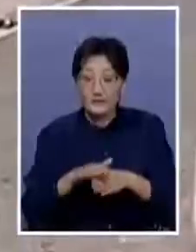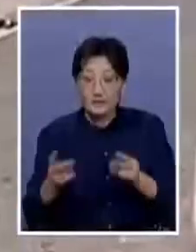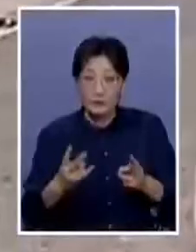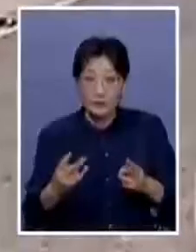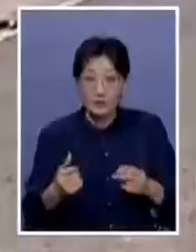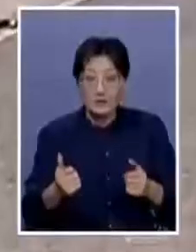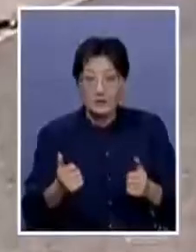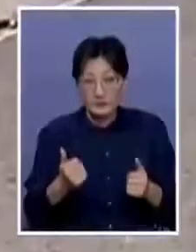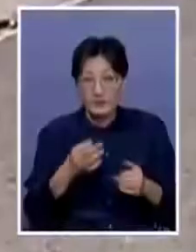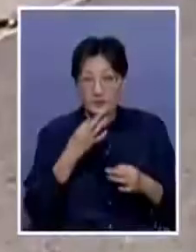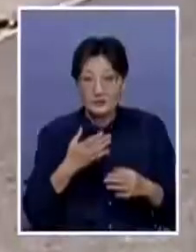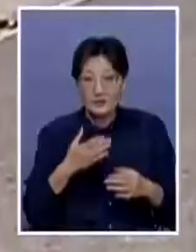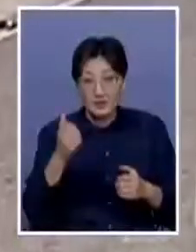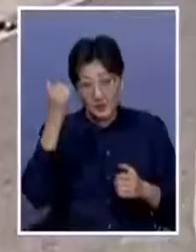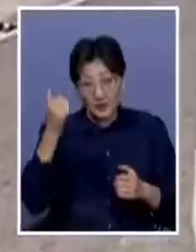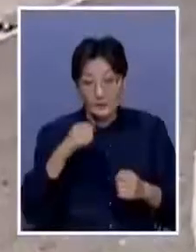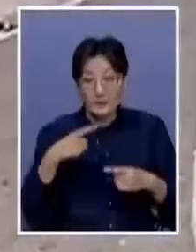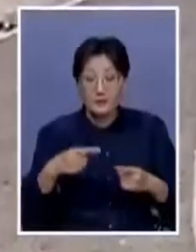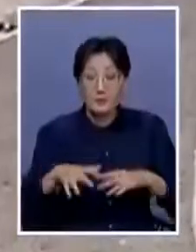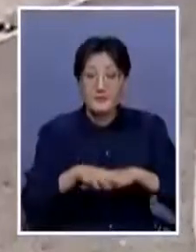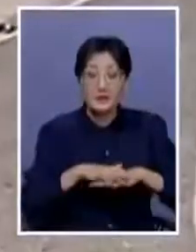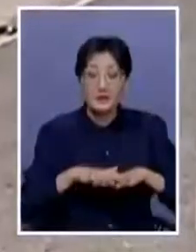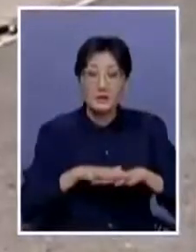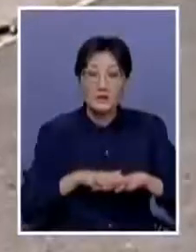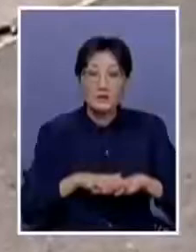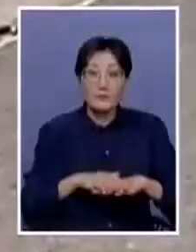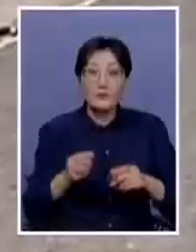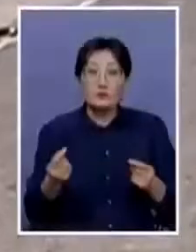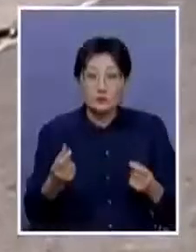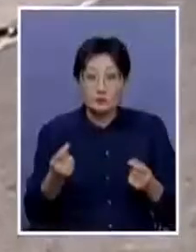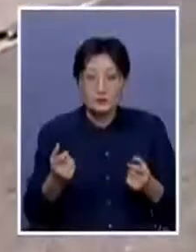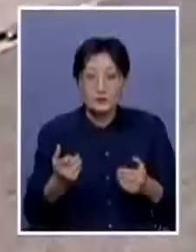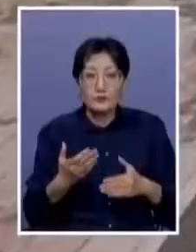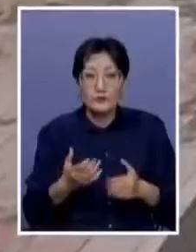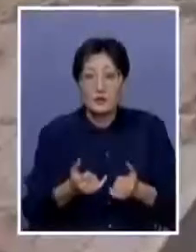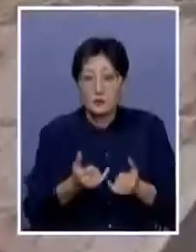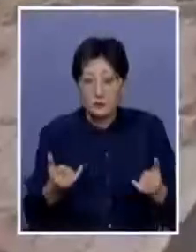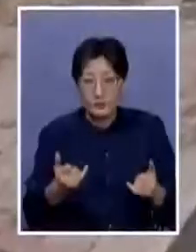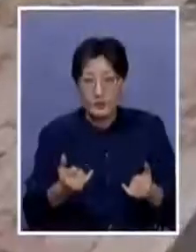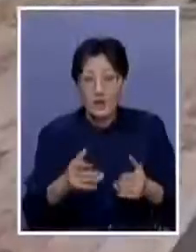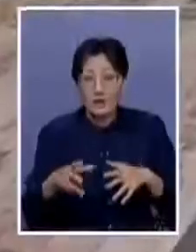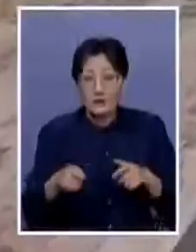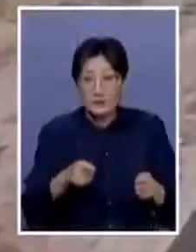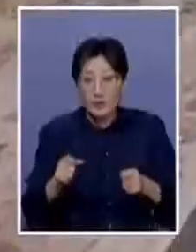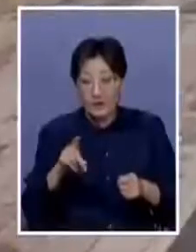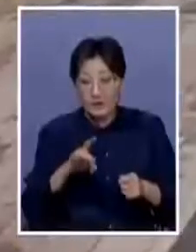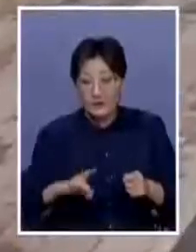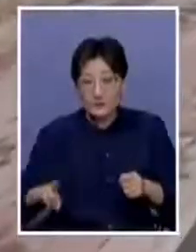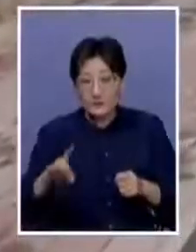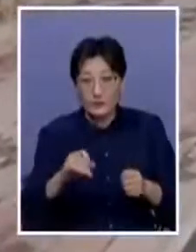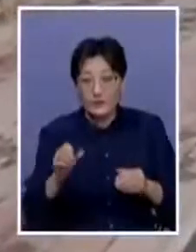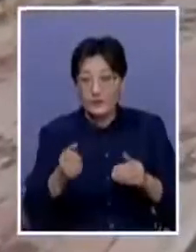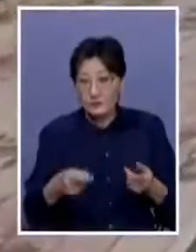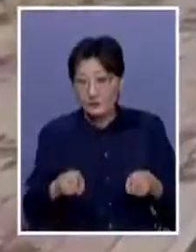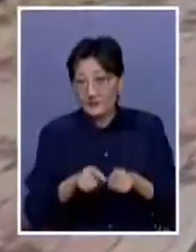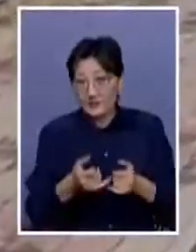рахмет айтамыз. Халыққа шамалы болса да жақсылық жасап жатыр екен. То, что власти Алатауского района создали для народа,